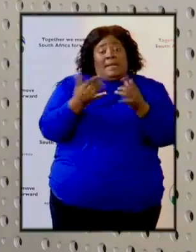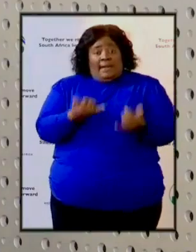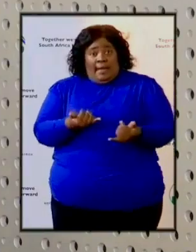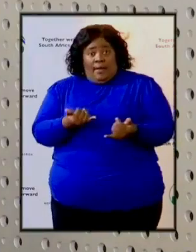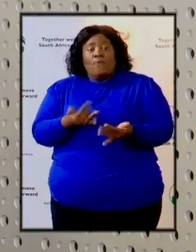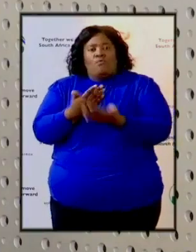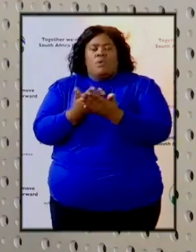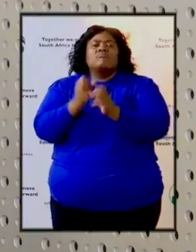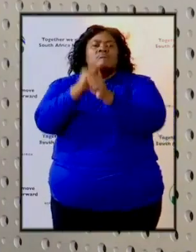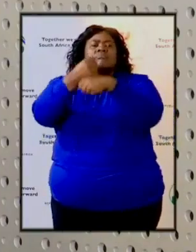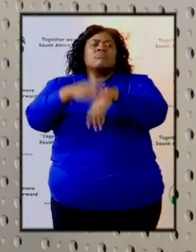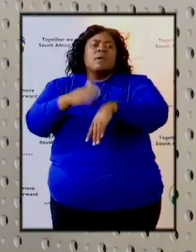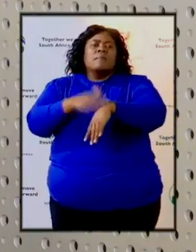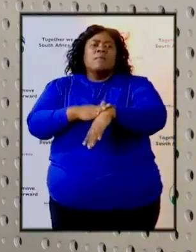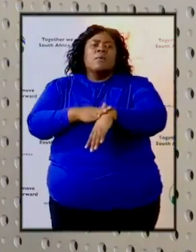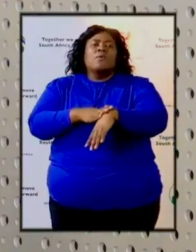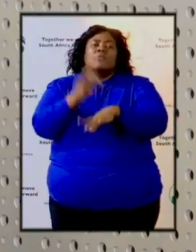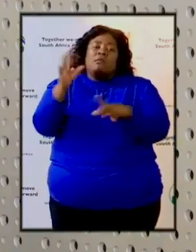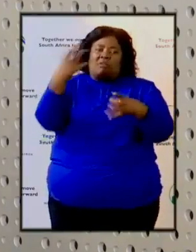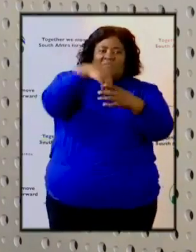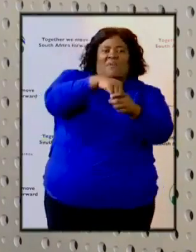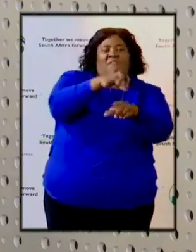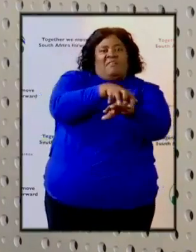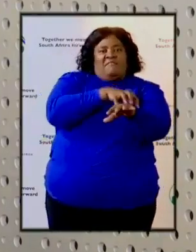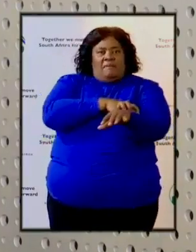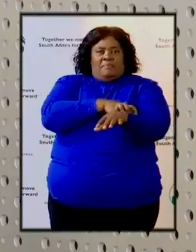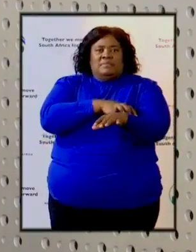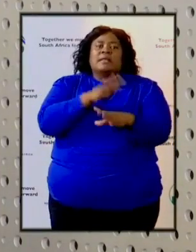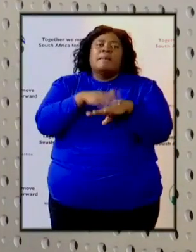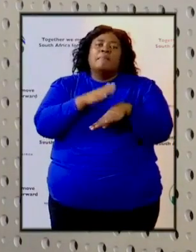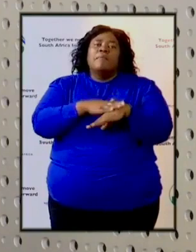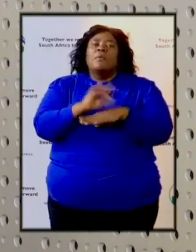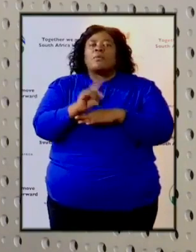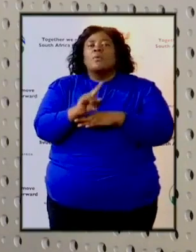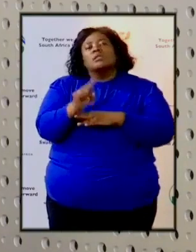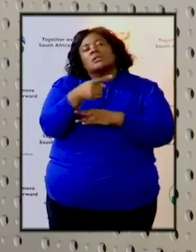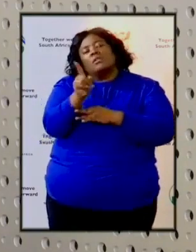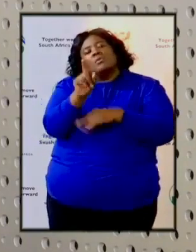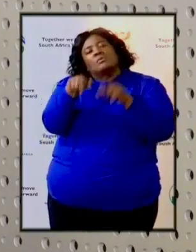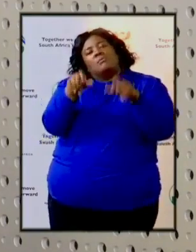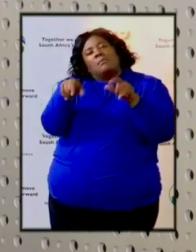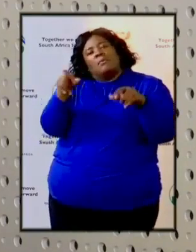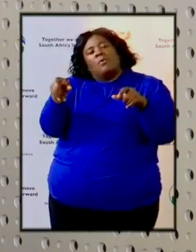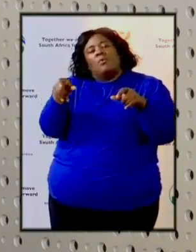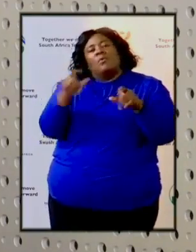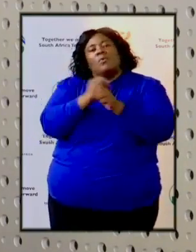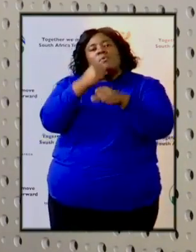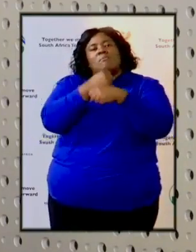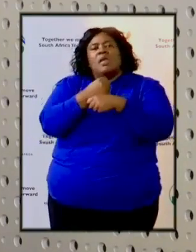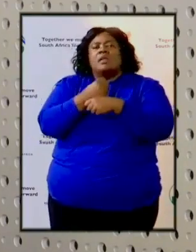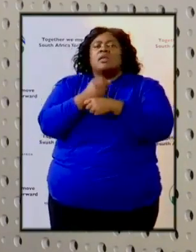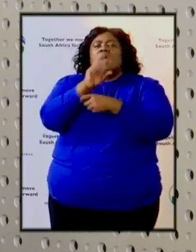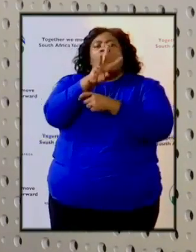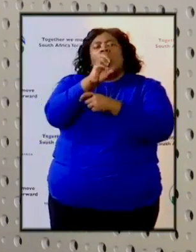sesizokhiqiza nokunye okusemkhakheni wezolimo ikakhulukazi labo abakhiqiza iwuli